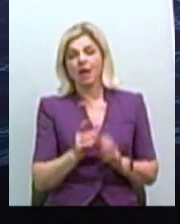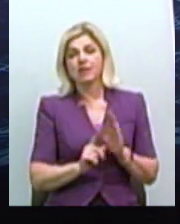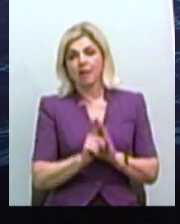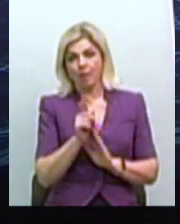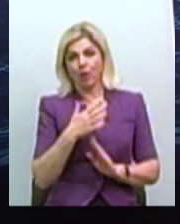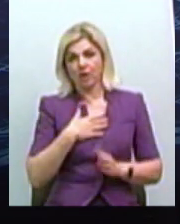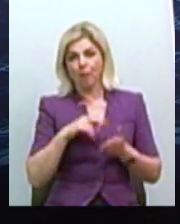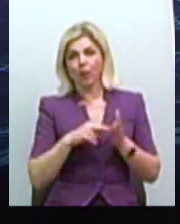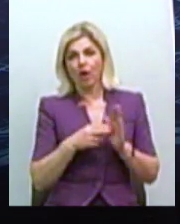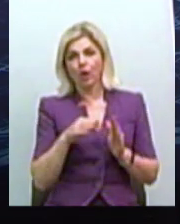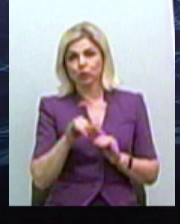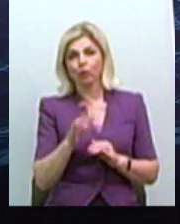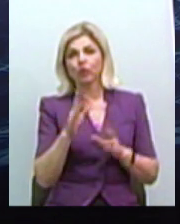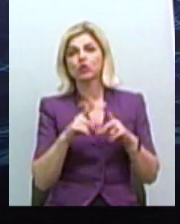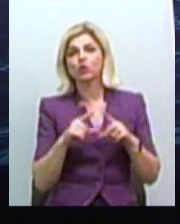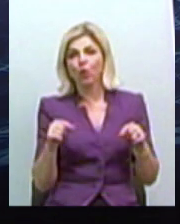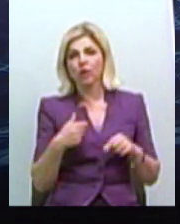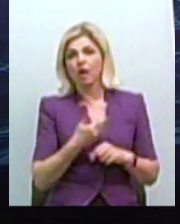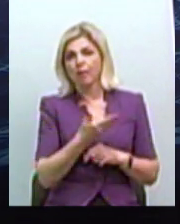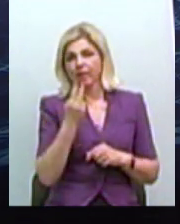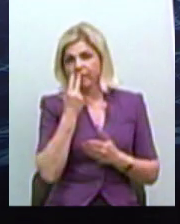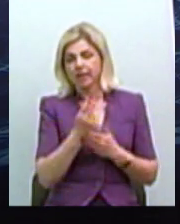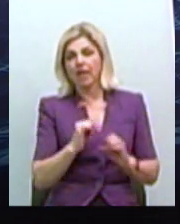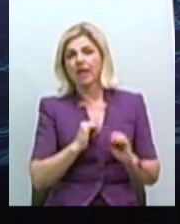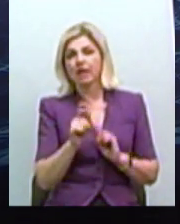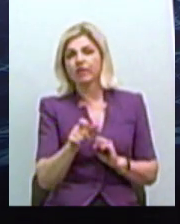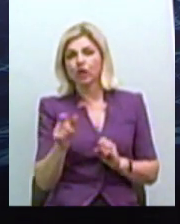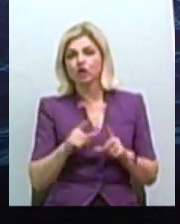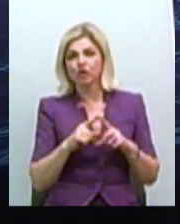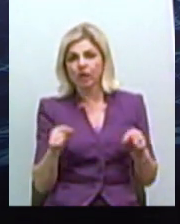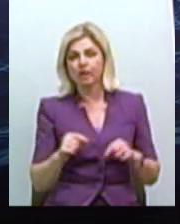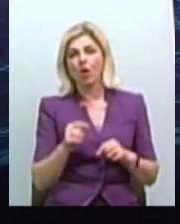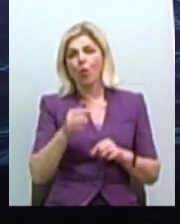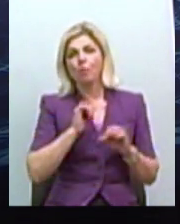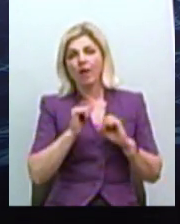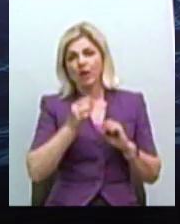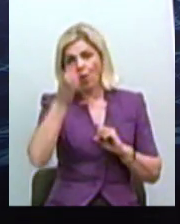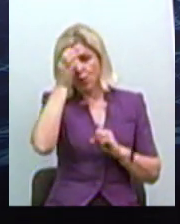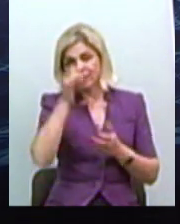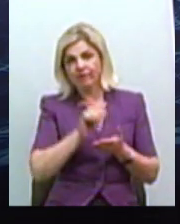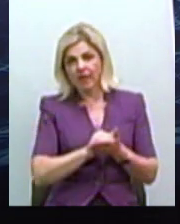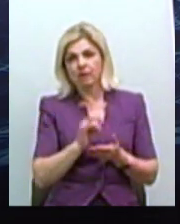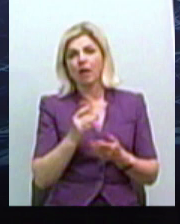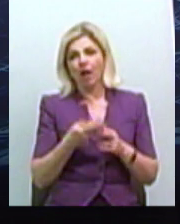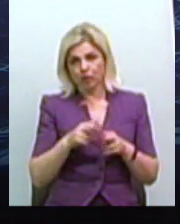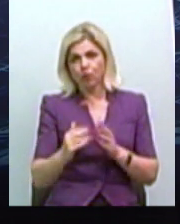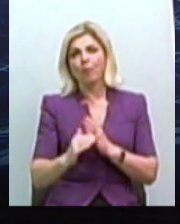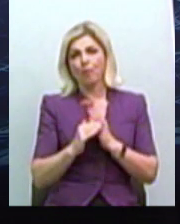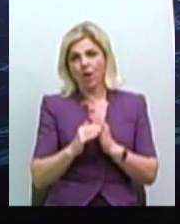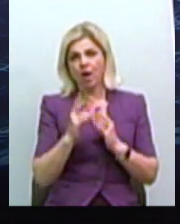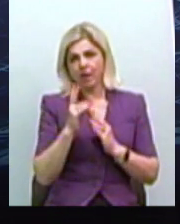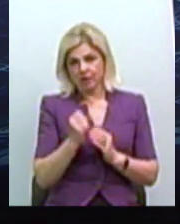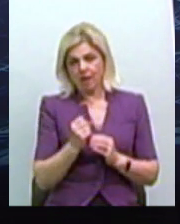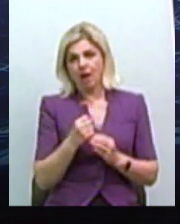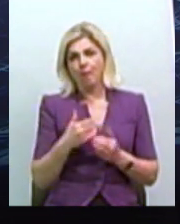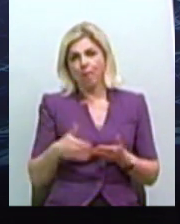проєкту у школах, так, ми бачимо керівників шкіл, ми бачимо управління освіти, яке йде на зустріч в цьому процесі, яке підставляє